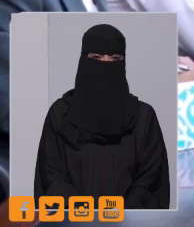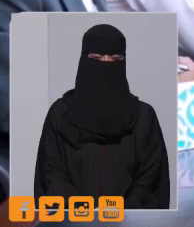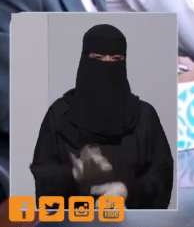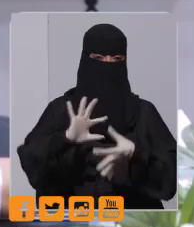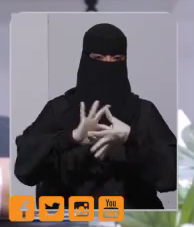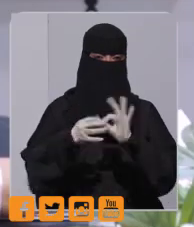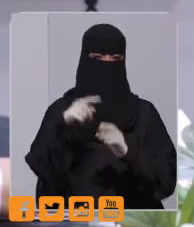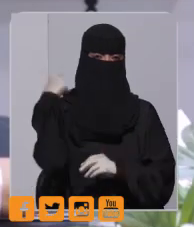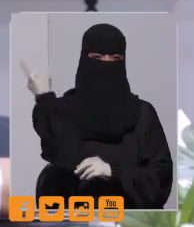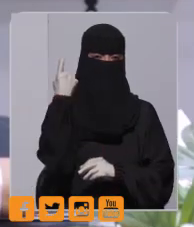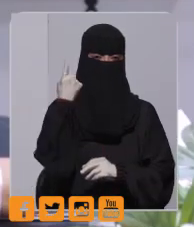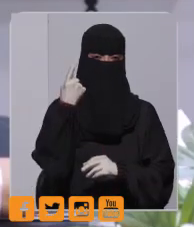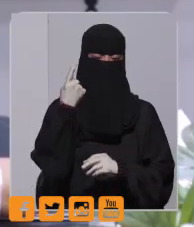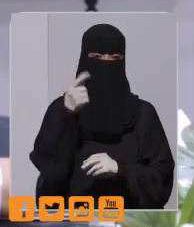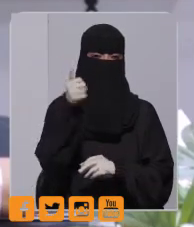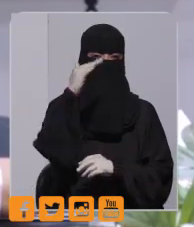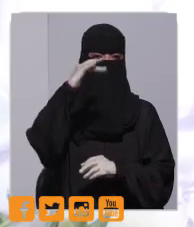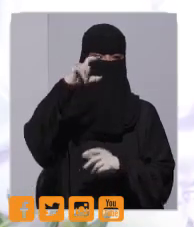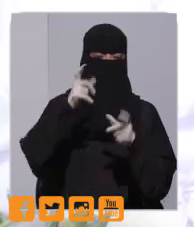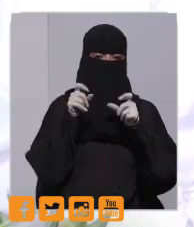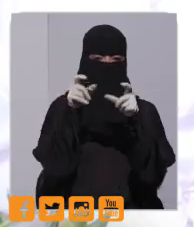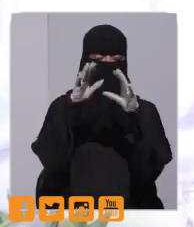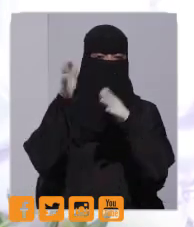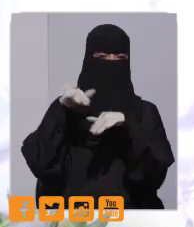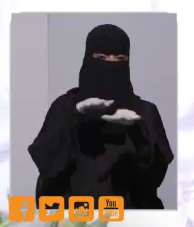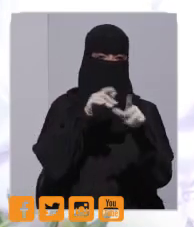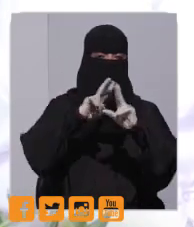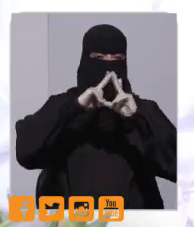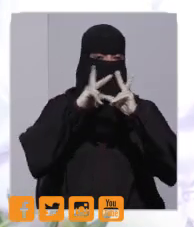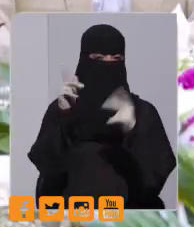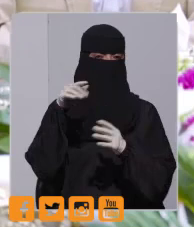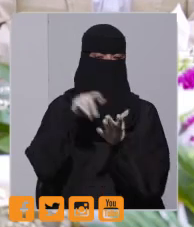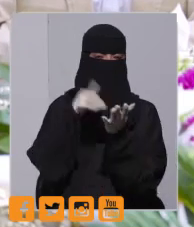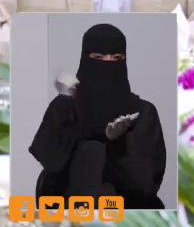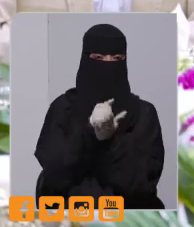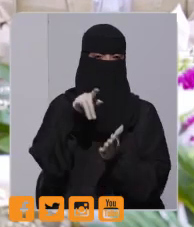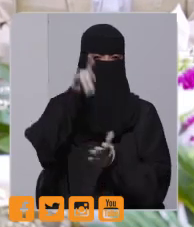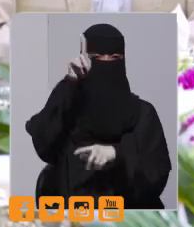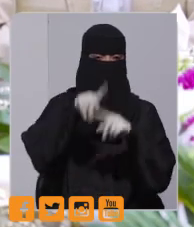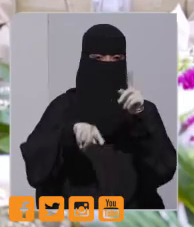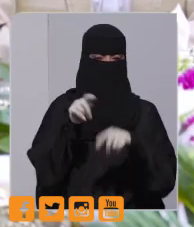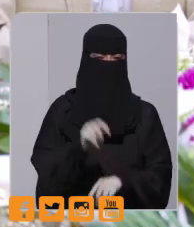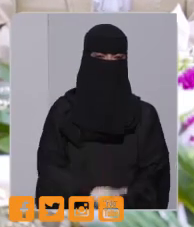وزير الدوله يبحثوا قضايا النزوح واللجوء والهجره غير الشرعيه